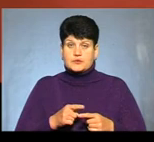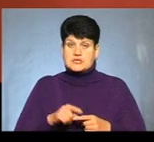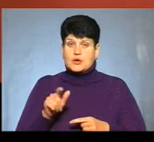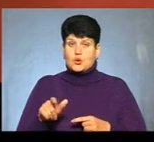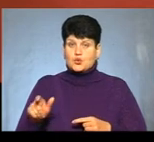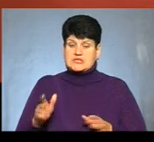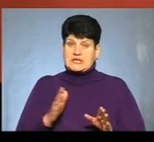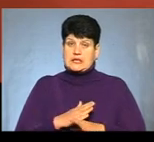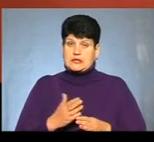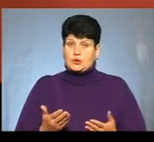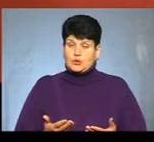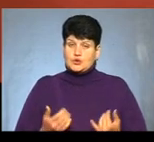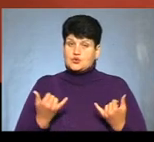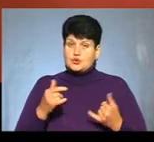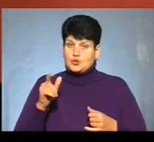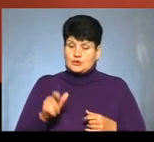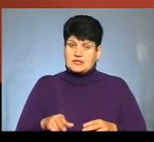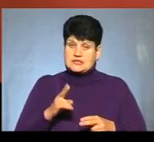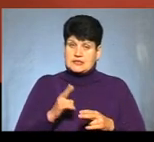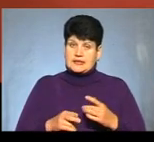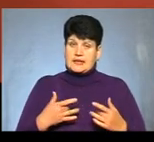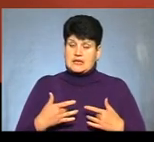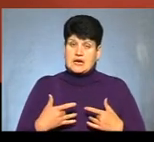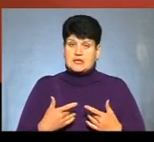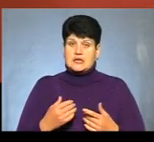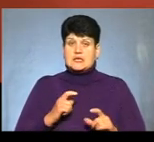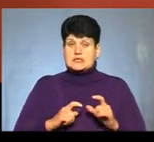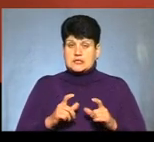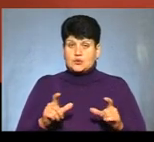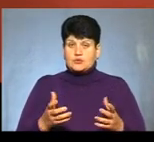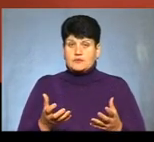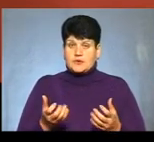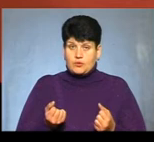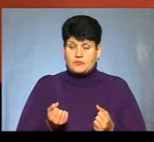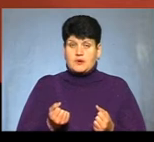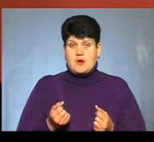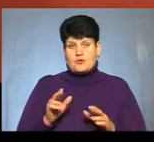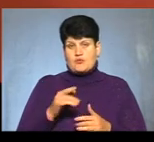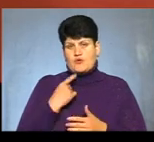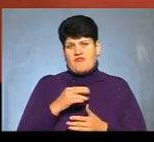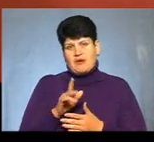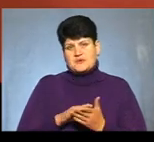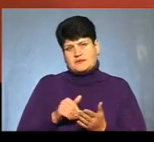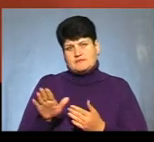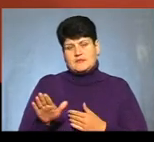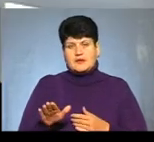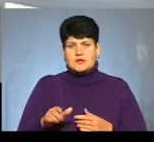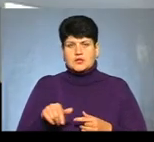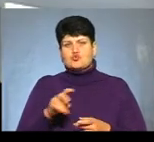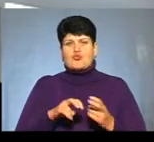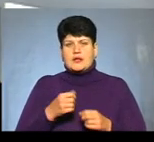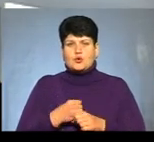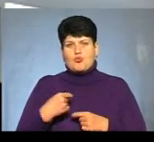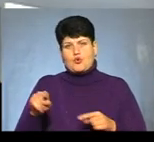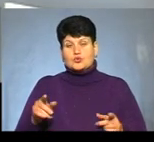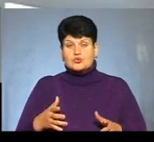думати, бо це людські долі. Сьогодні людина закінчила театральний інститут, приходить до театру, ми його беремо, а потім кажемо, вибачте, ви нам не підходите, йдіть